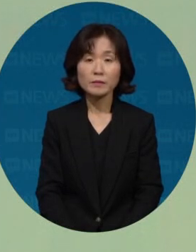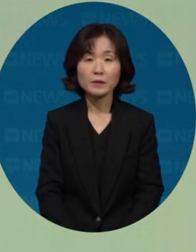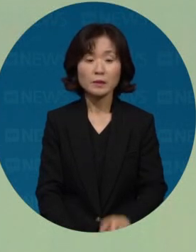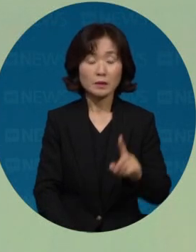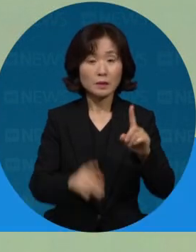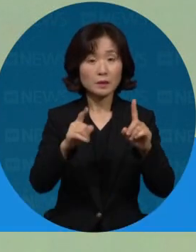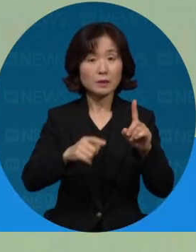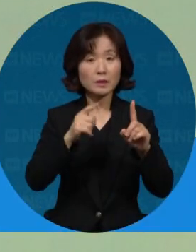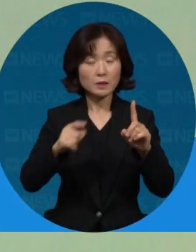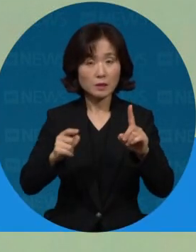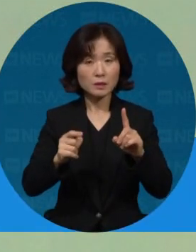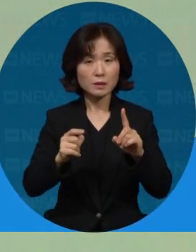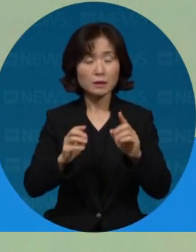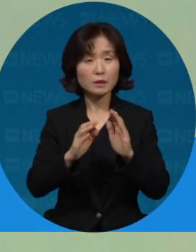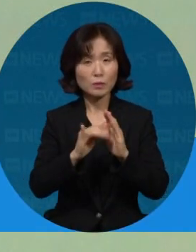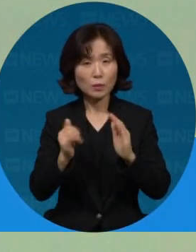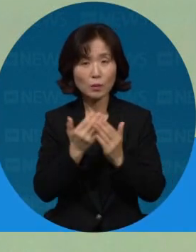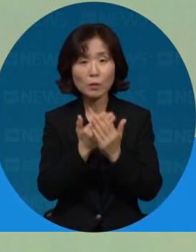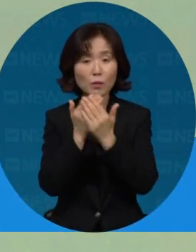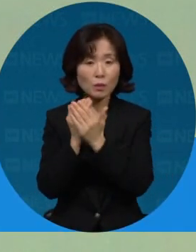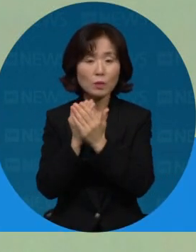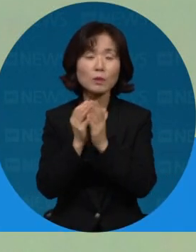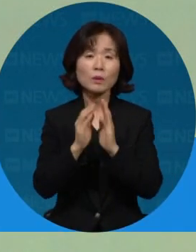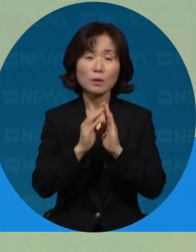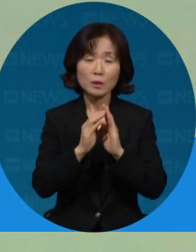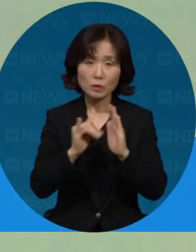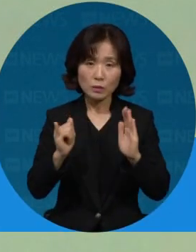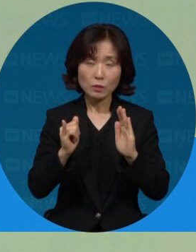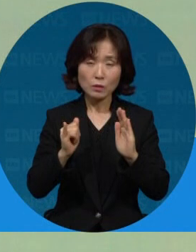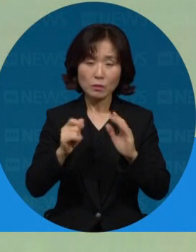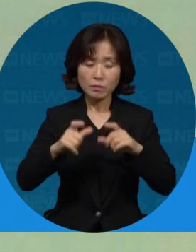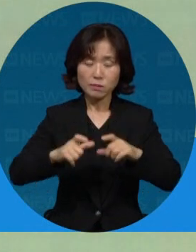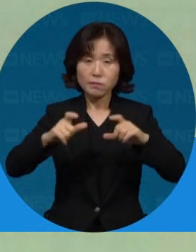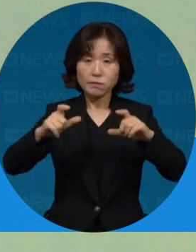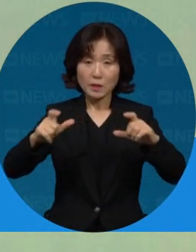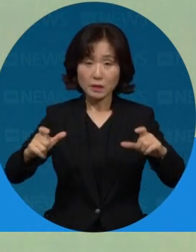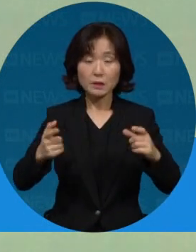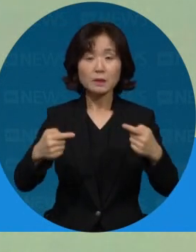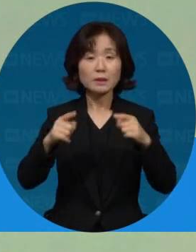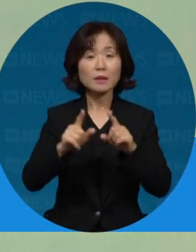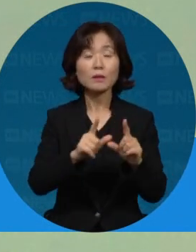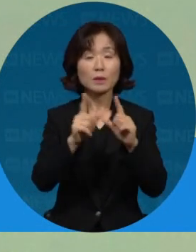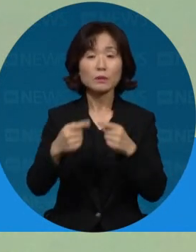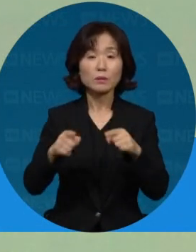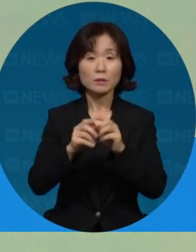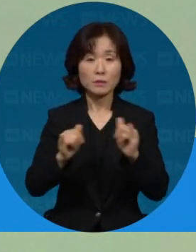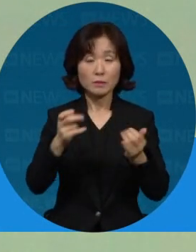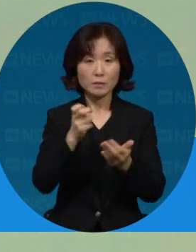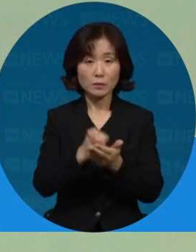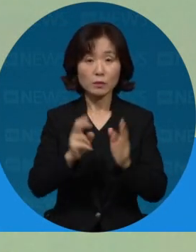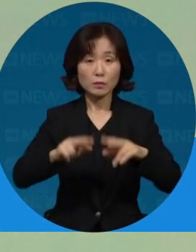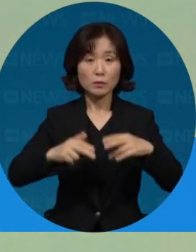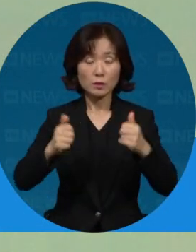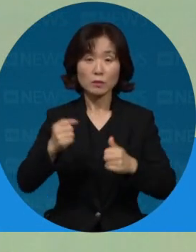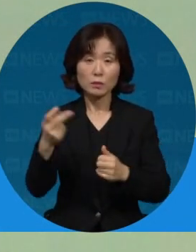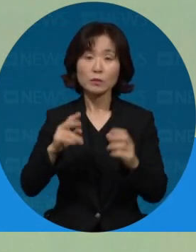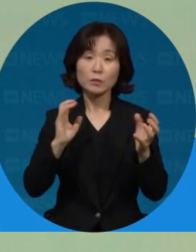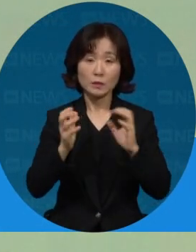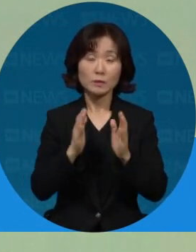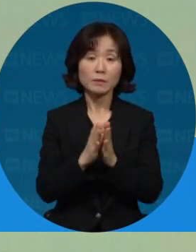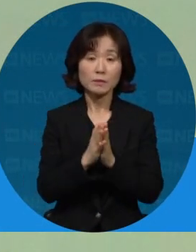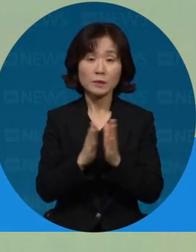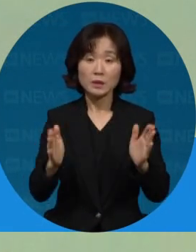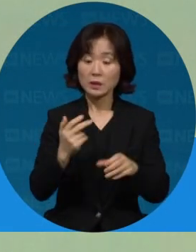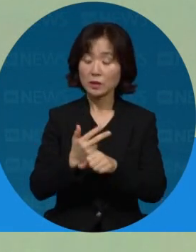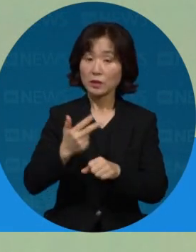1인 가족과 동거 가족 등 가족의 범위를 넓히는 내용의 생활 동반자법이 국회에서 다시 논의되고 있습니다. 7년